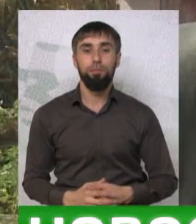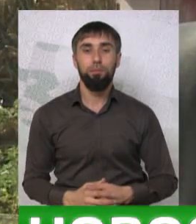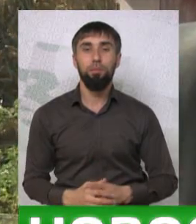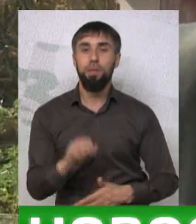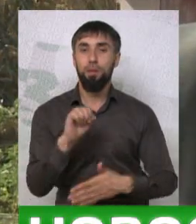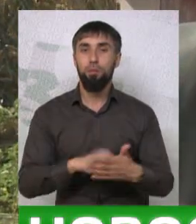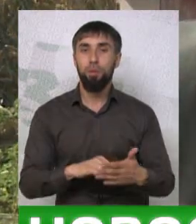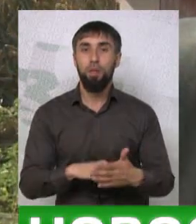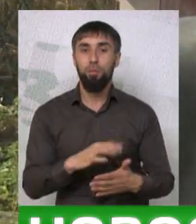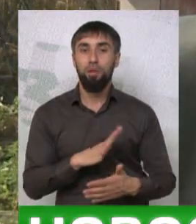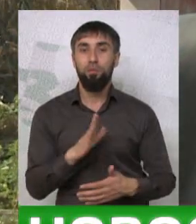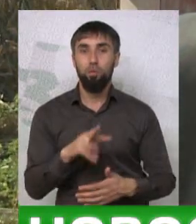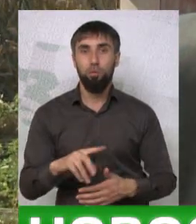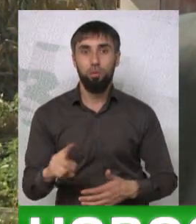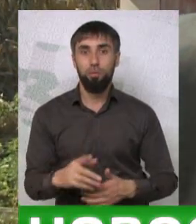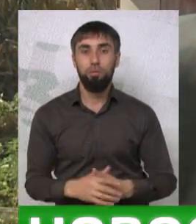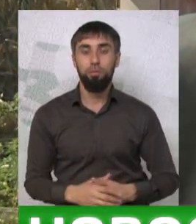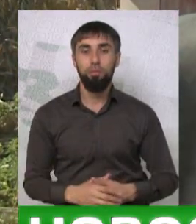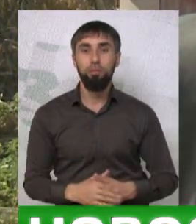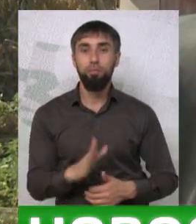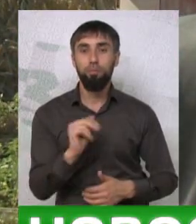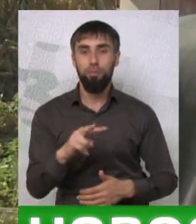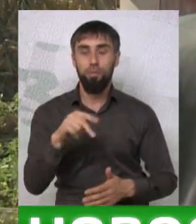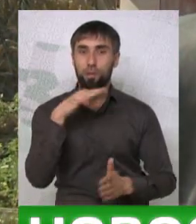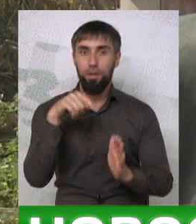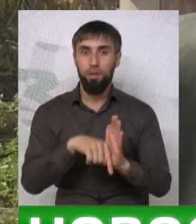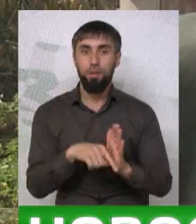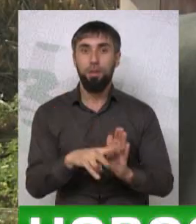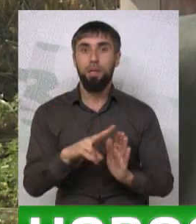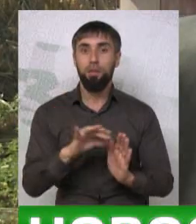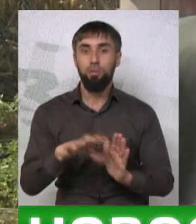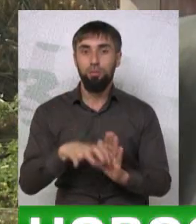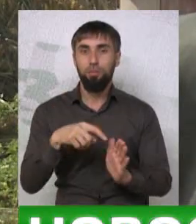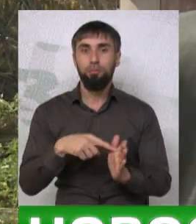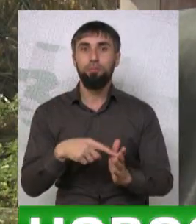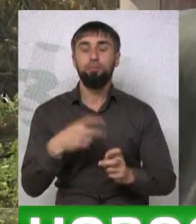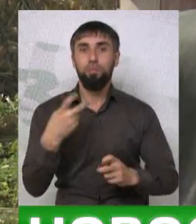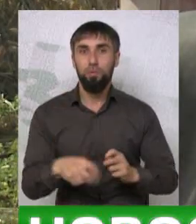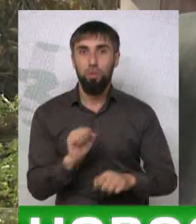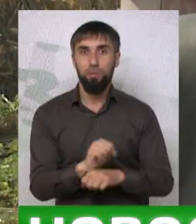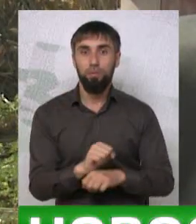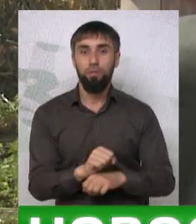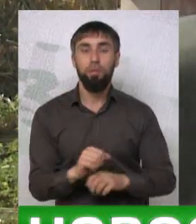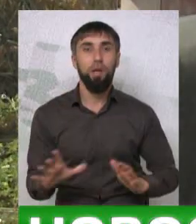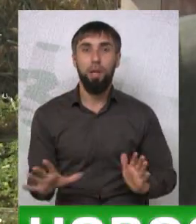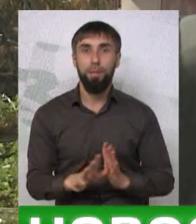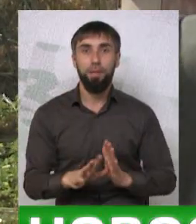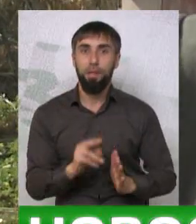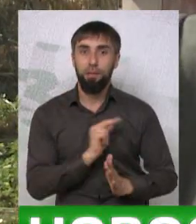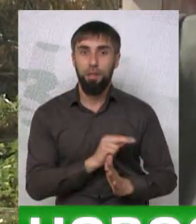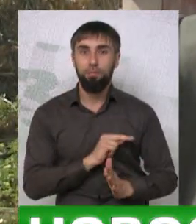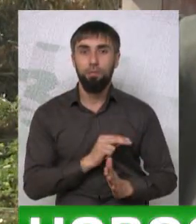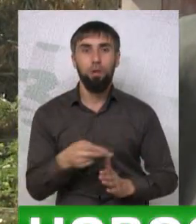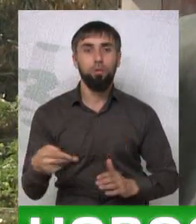Причина была в том, что вал, находящийся внутри насоса, накрылся. Оперативно вчера работники